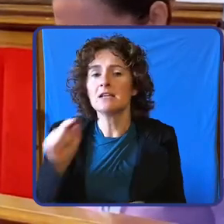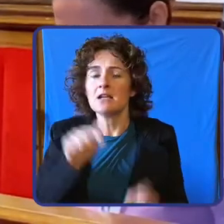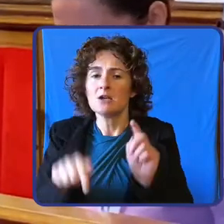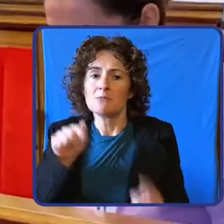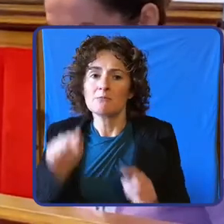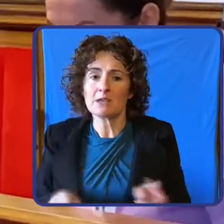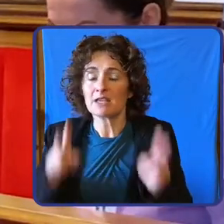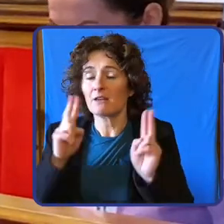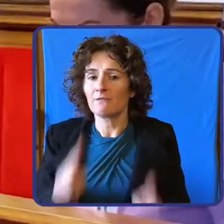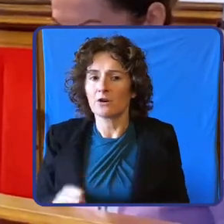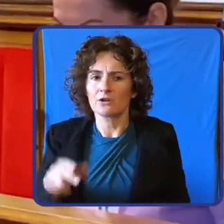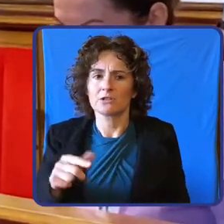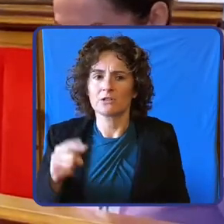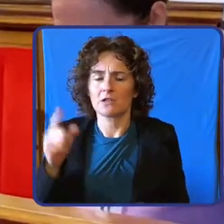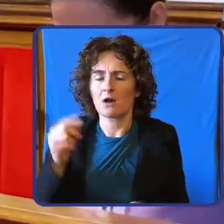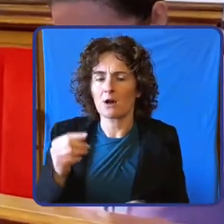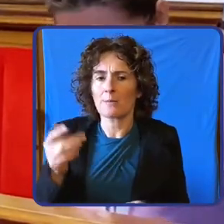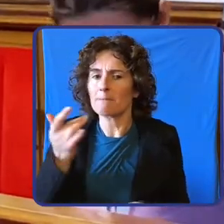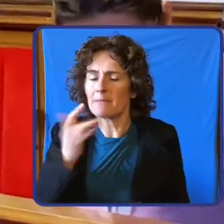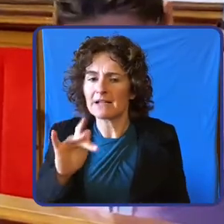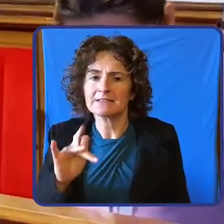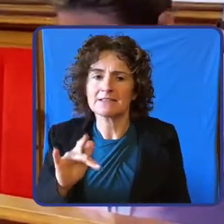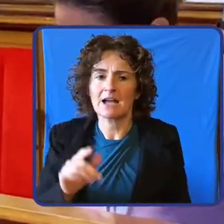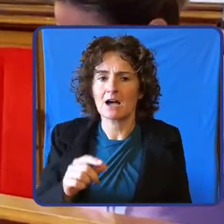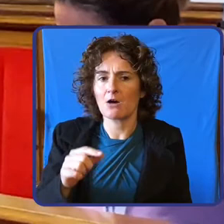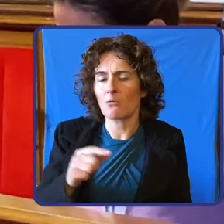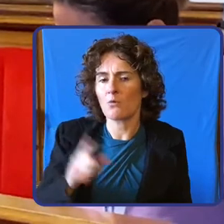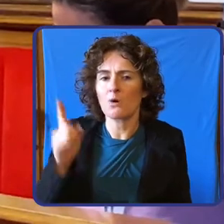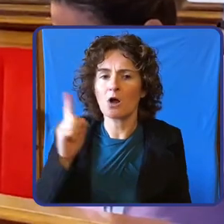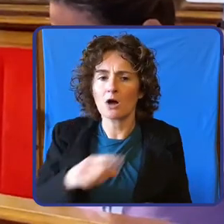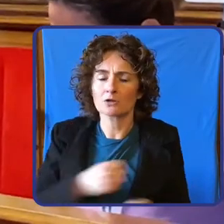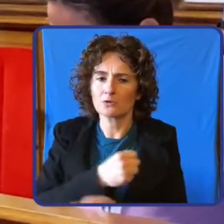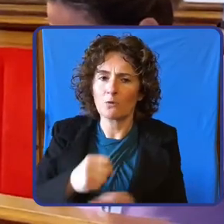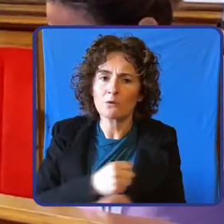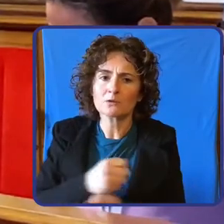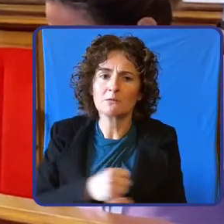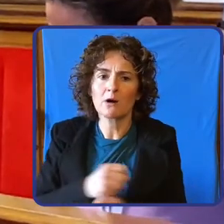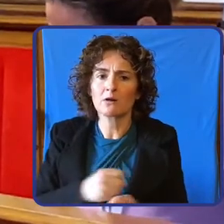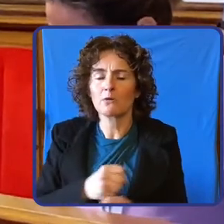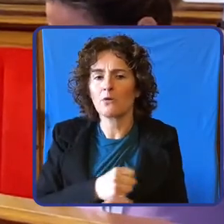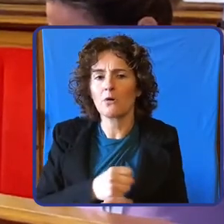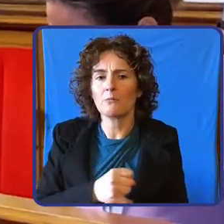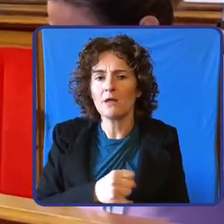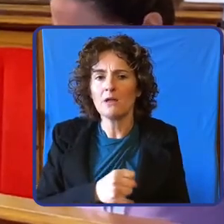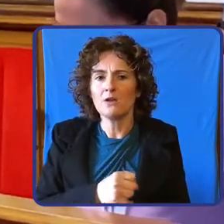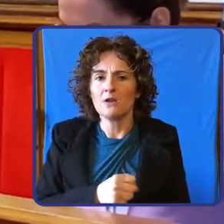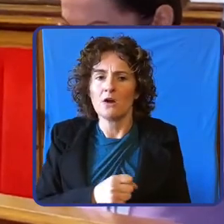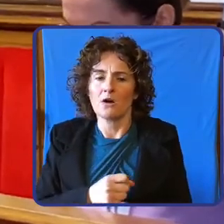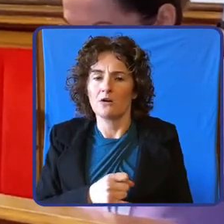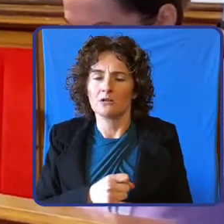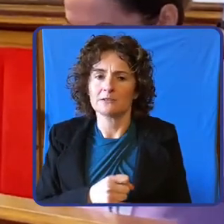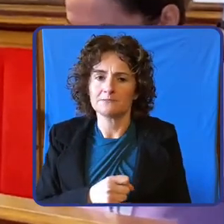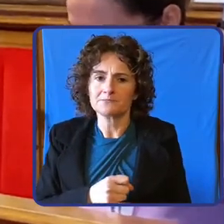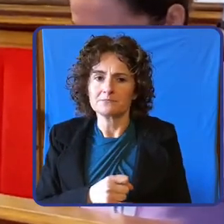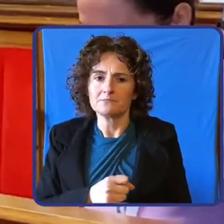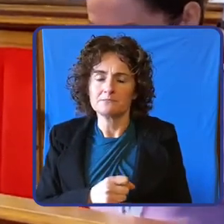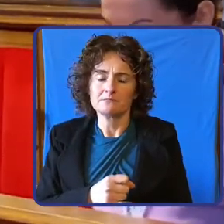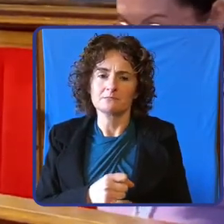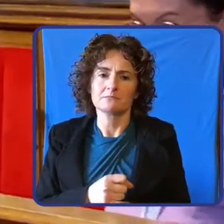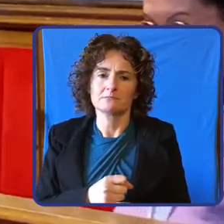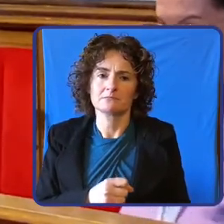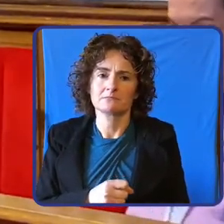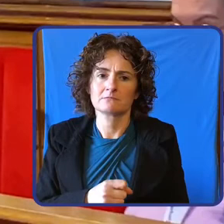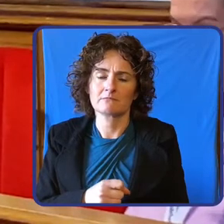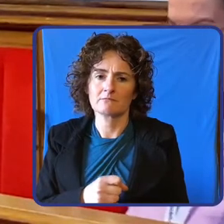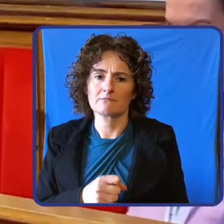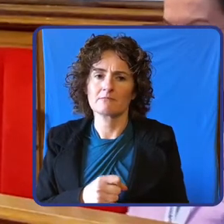Budi büfé, az negyedik éve benne van minden költségvetésben, minden évben meg van ígérve, egyébként teljesen felesleges beruházások,